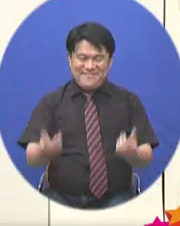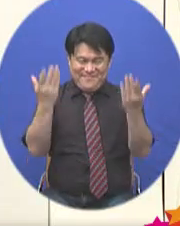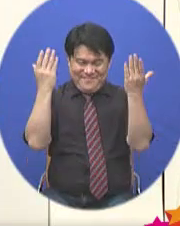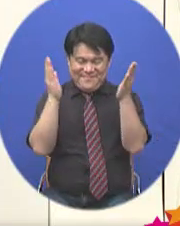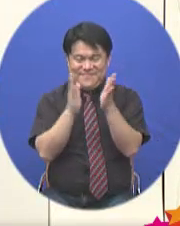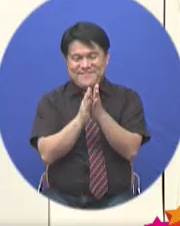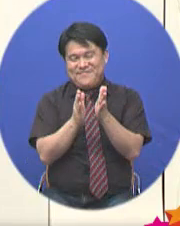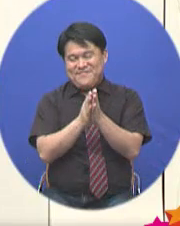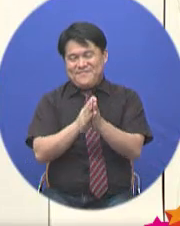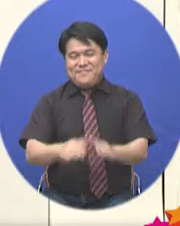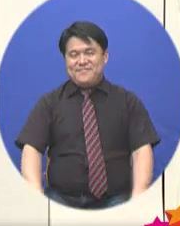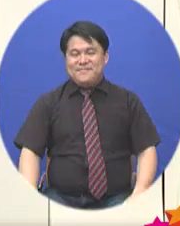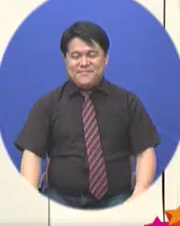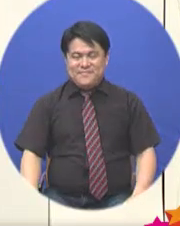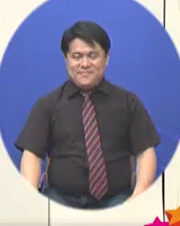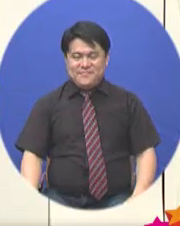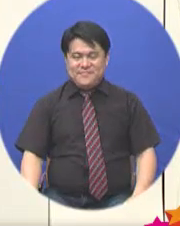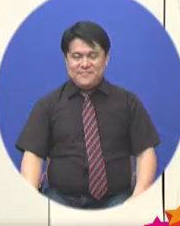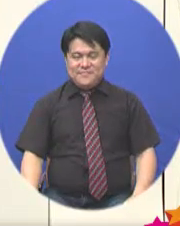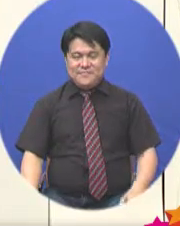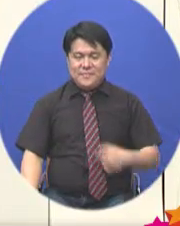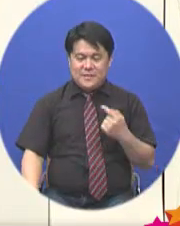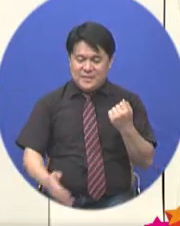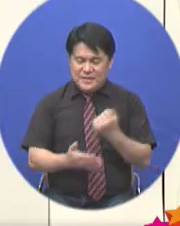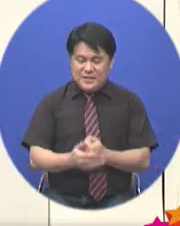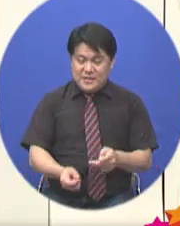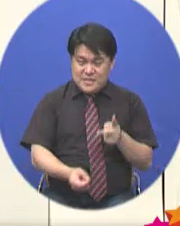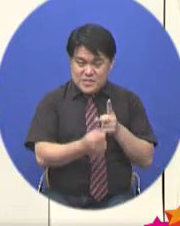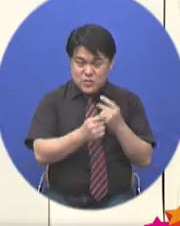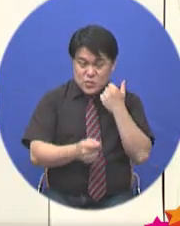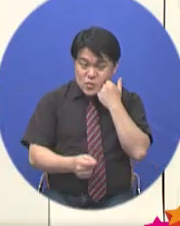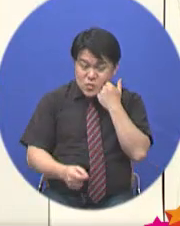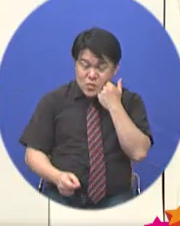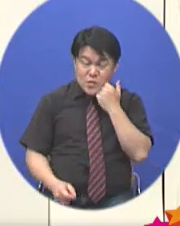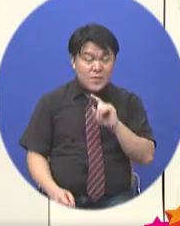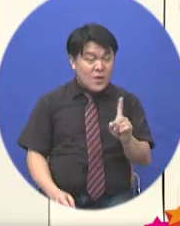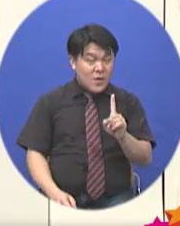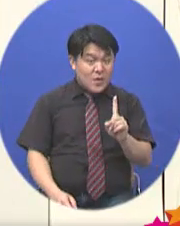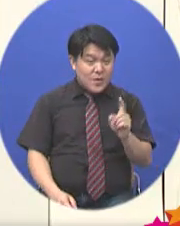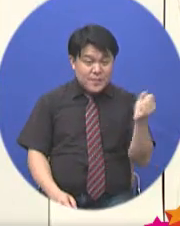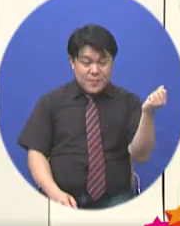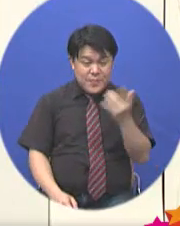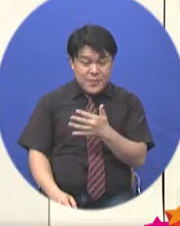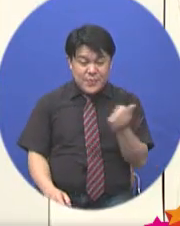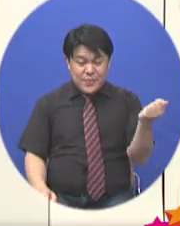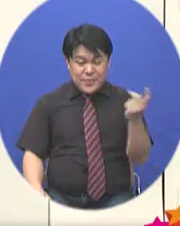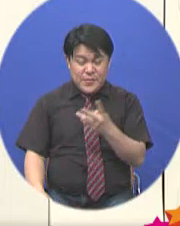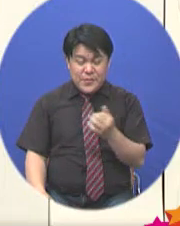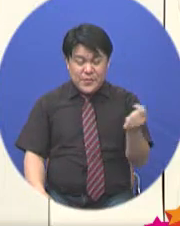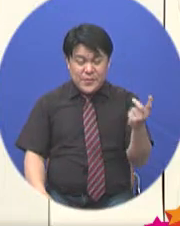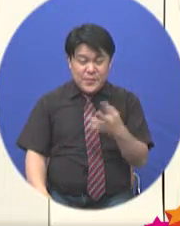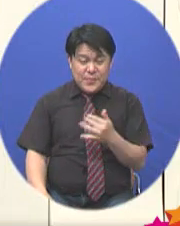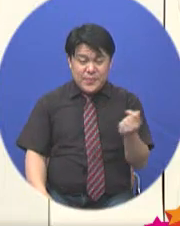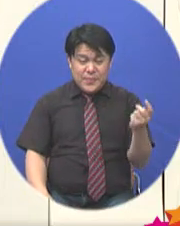축하드립니다. 수고하셨습니다. 오늘의 네. 하차상. 자, 오늘의 하차상은 참가번호